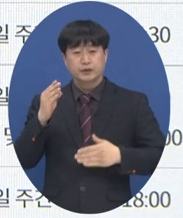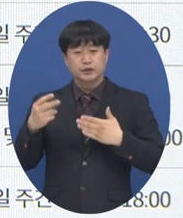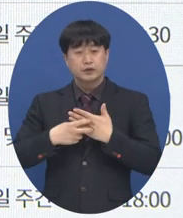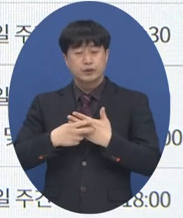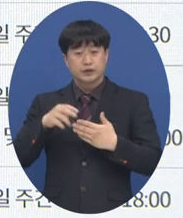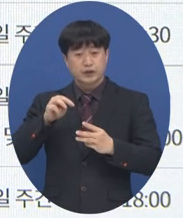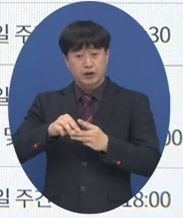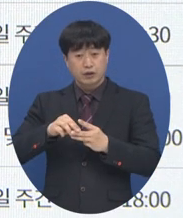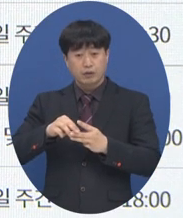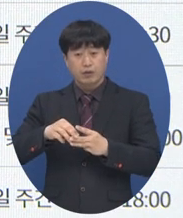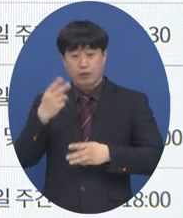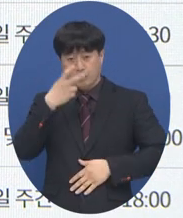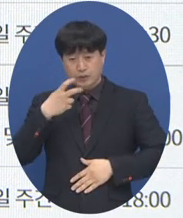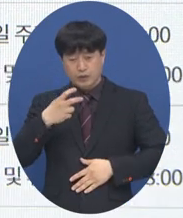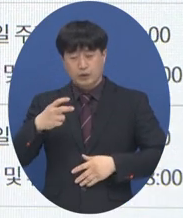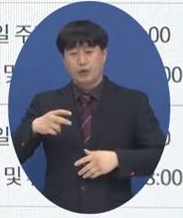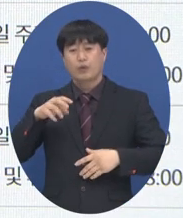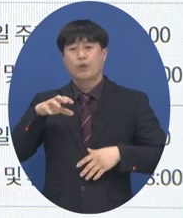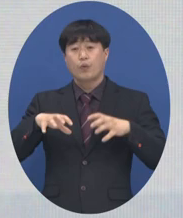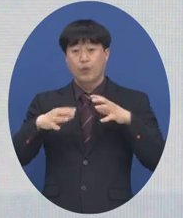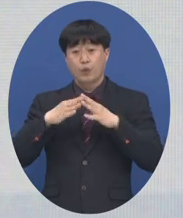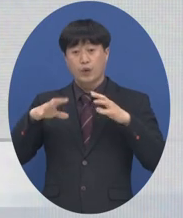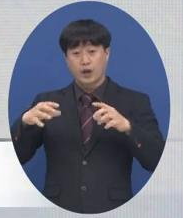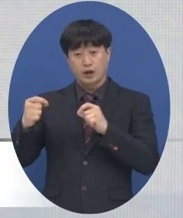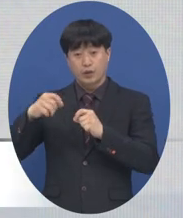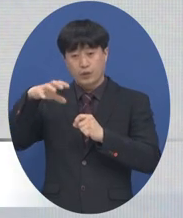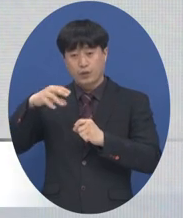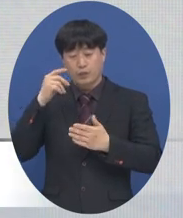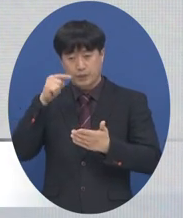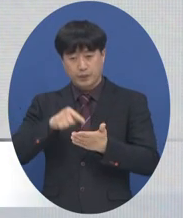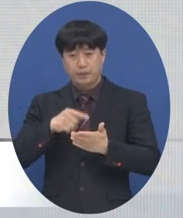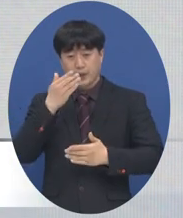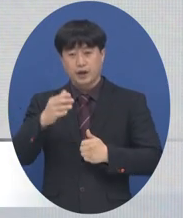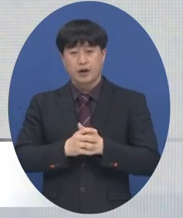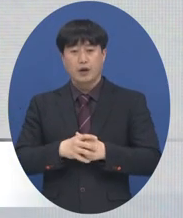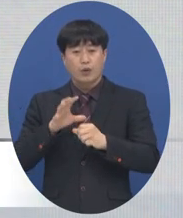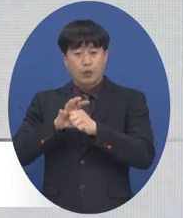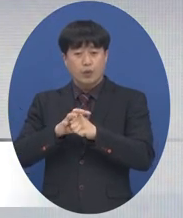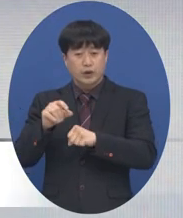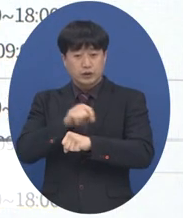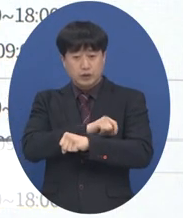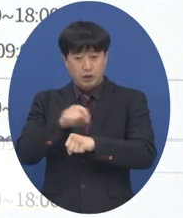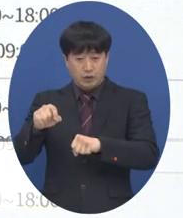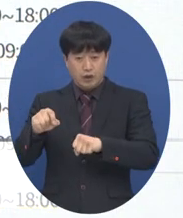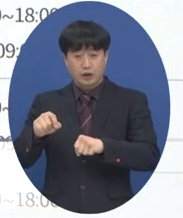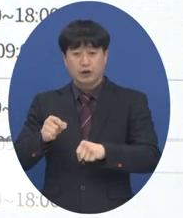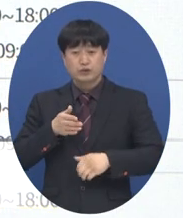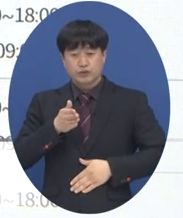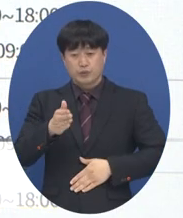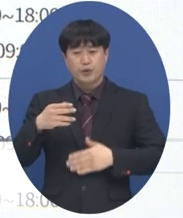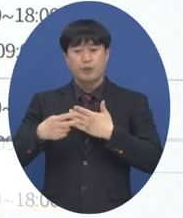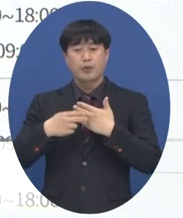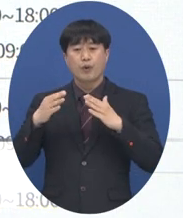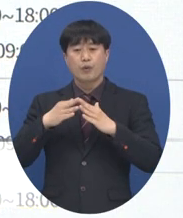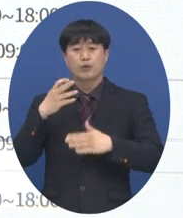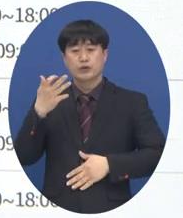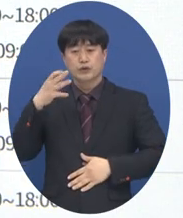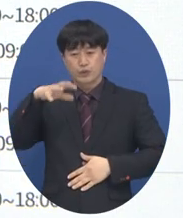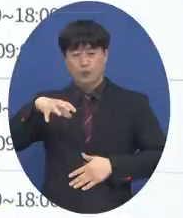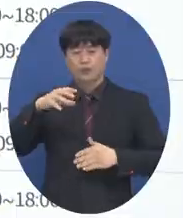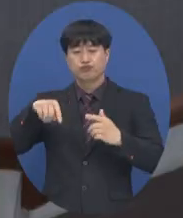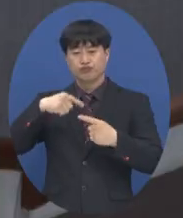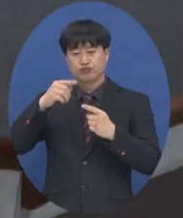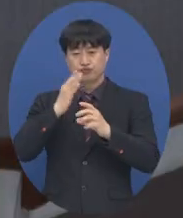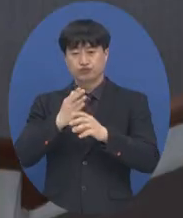동네에서 가까운 곳을 찾을 수 있습니다. 경기도는 코로나19 소아특화 거점 전담병원도 13곳에서 운영